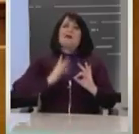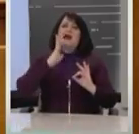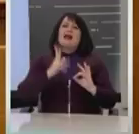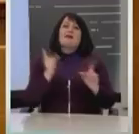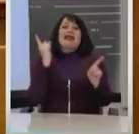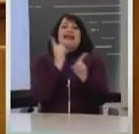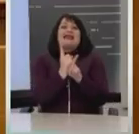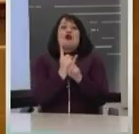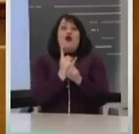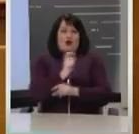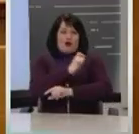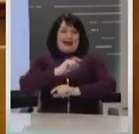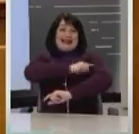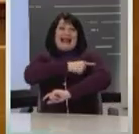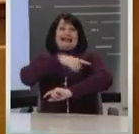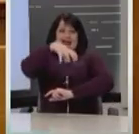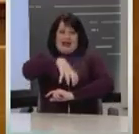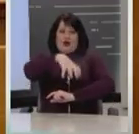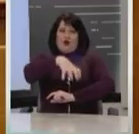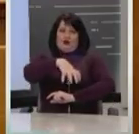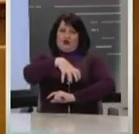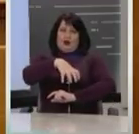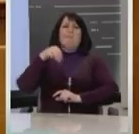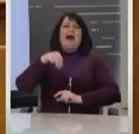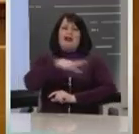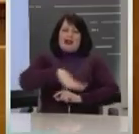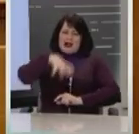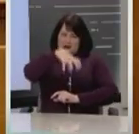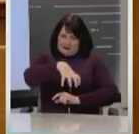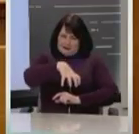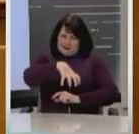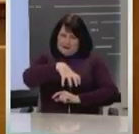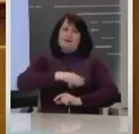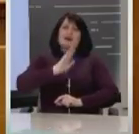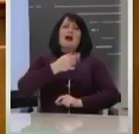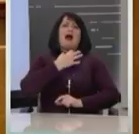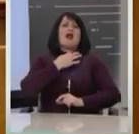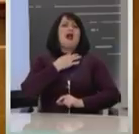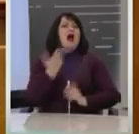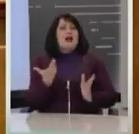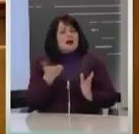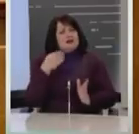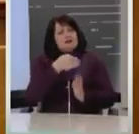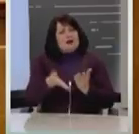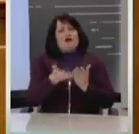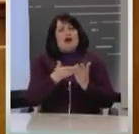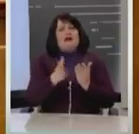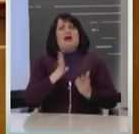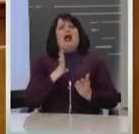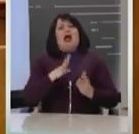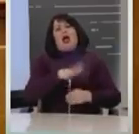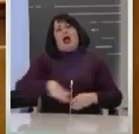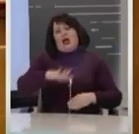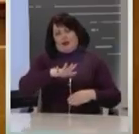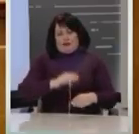ειδικό γιατρείο στην Μάνδρα για να καλυφθούν οι αυξημένες ανάγκες των κατοίκων της